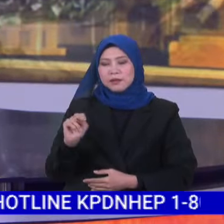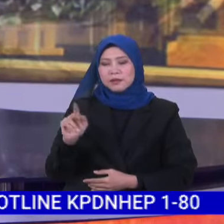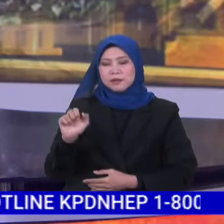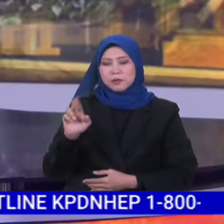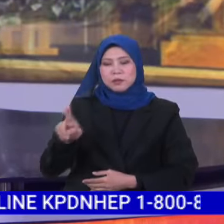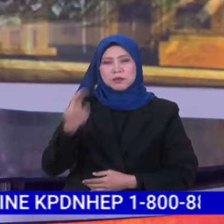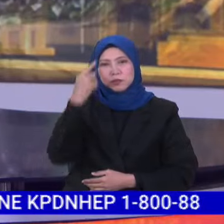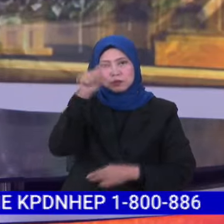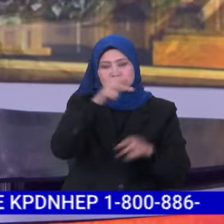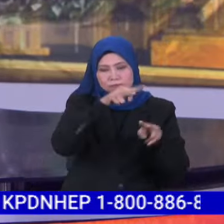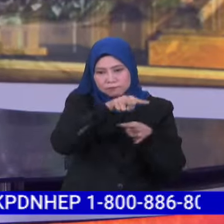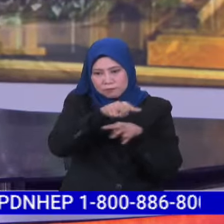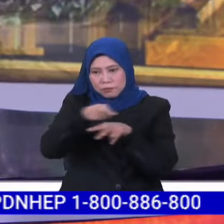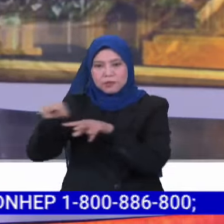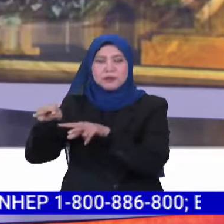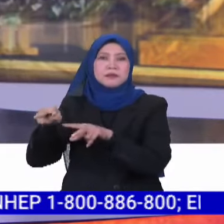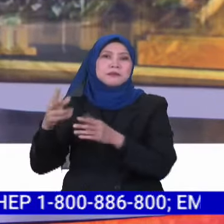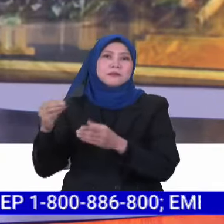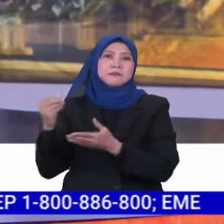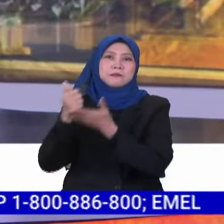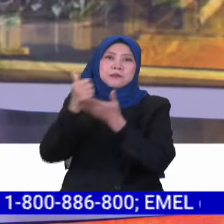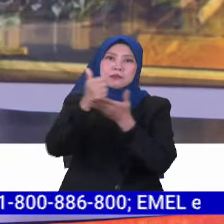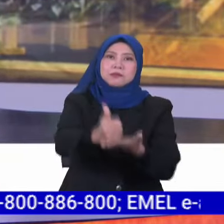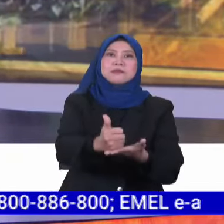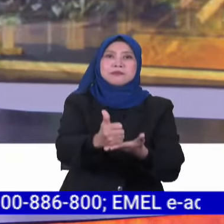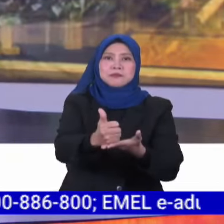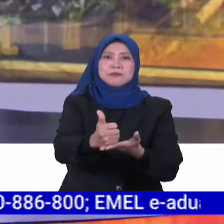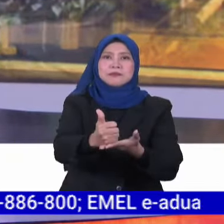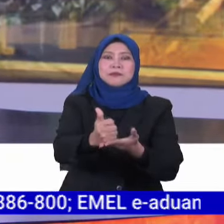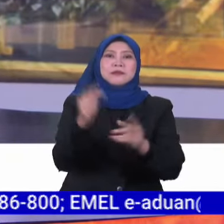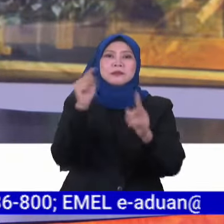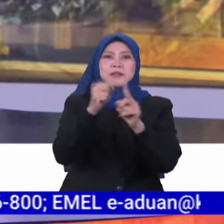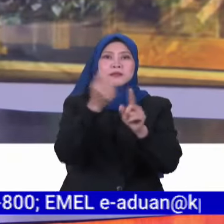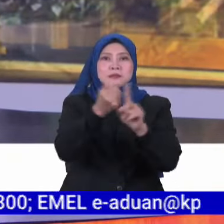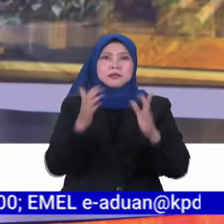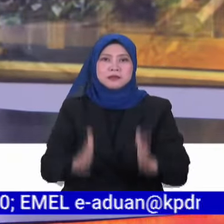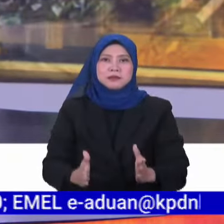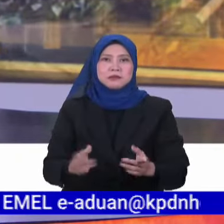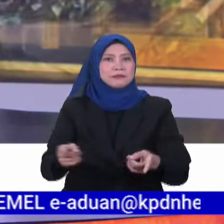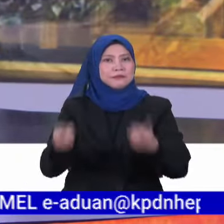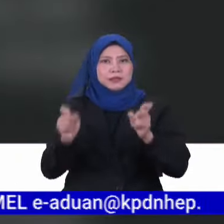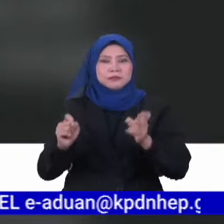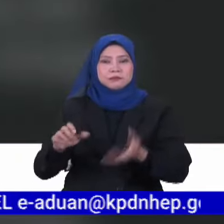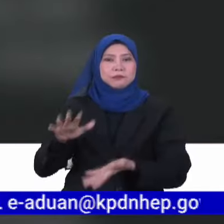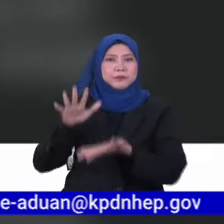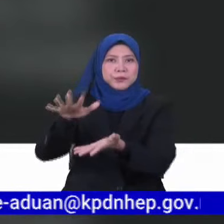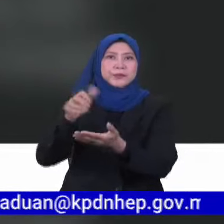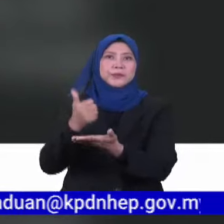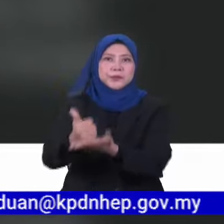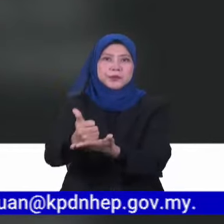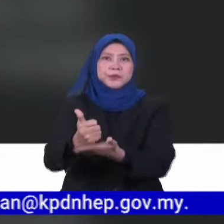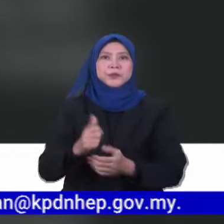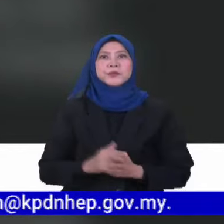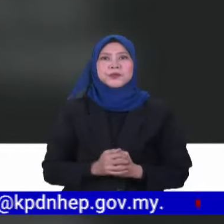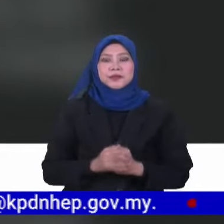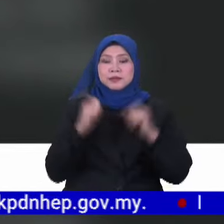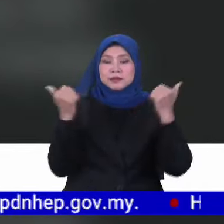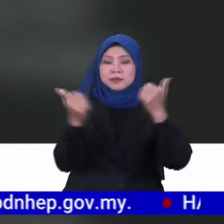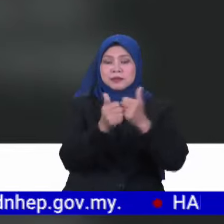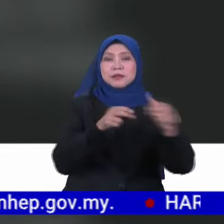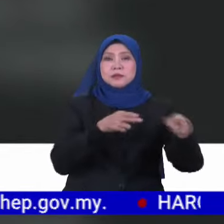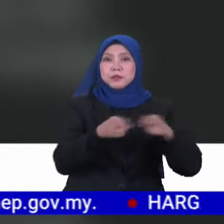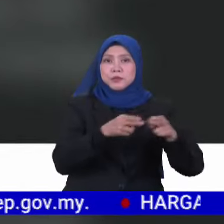Yunus untuk meninjau dan memastikan bantuan disalurkan kepada bangsa dengan segera Selain itu agensi